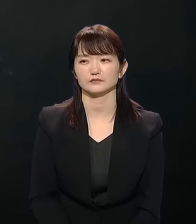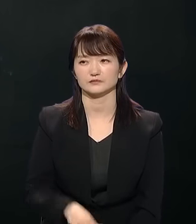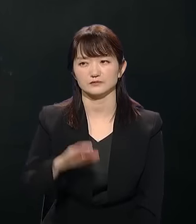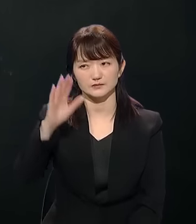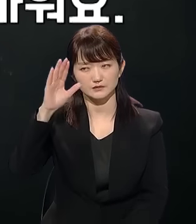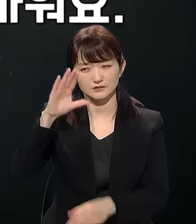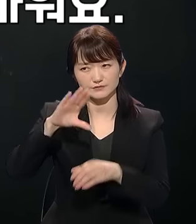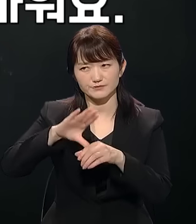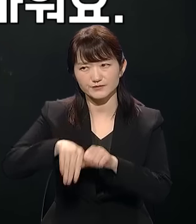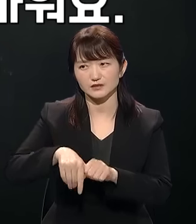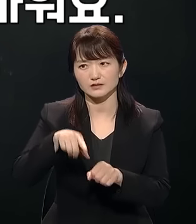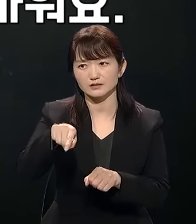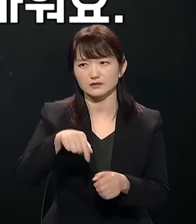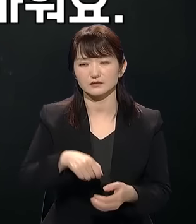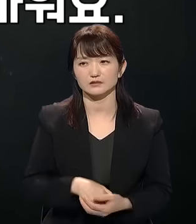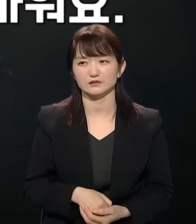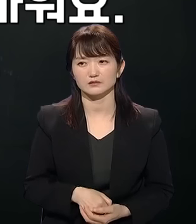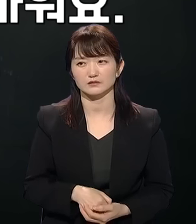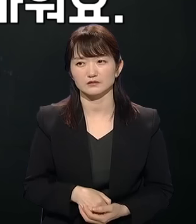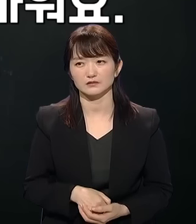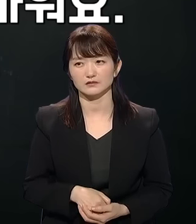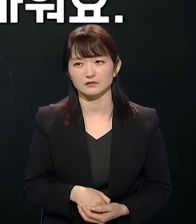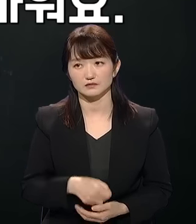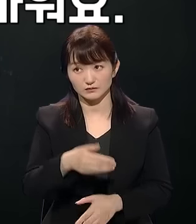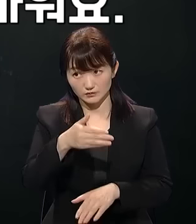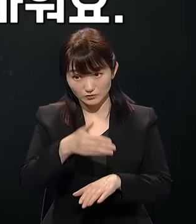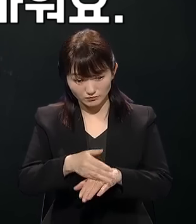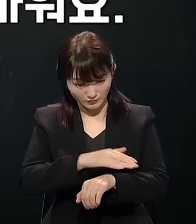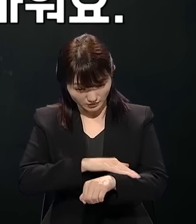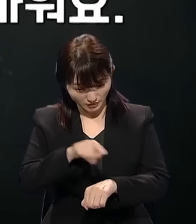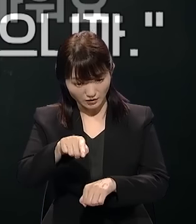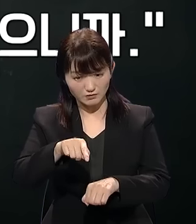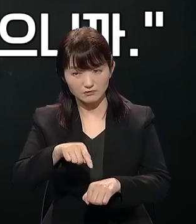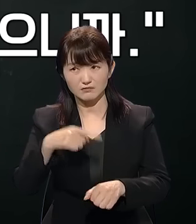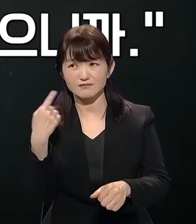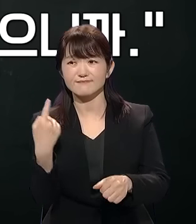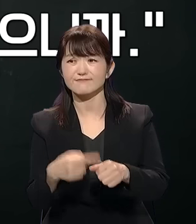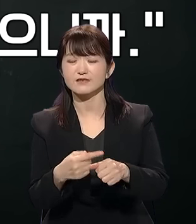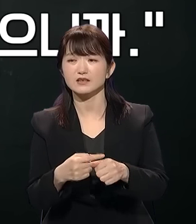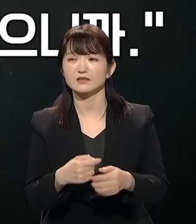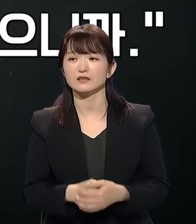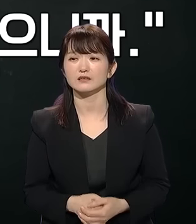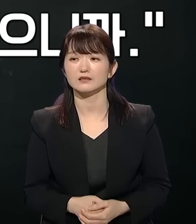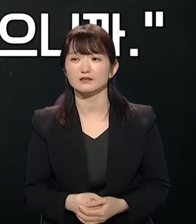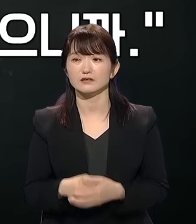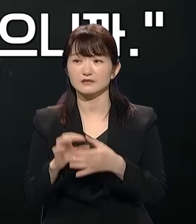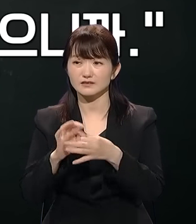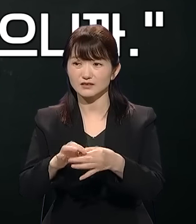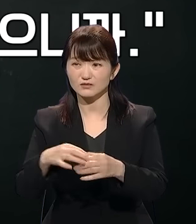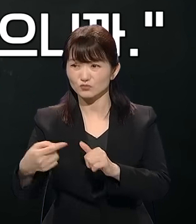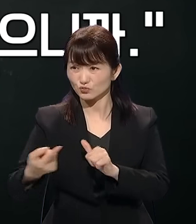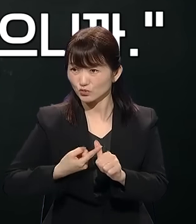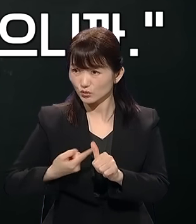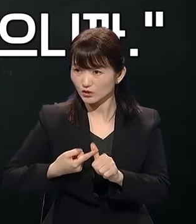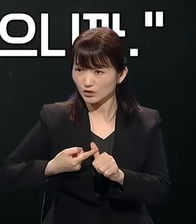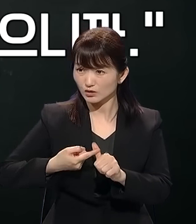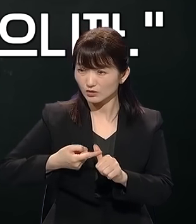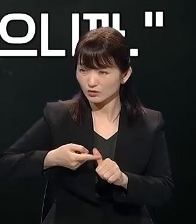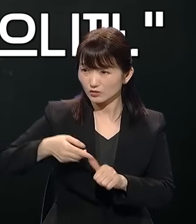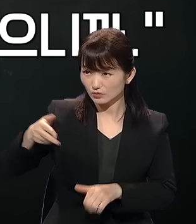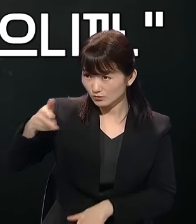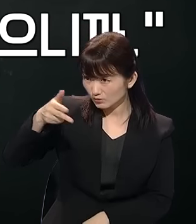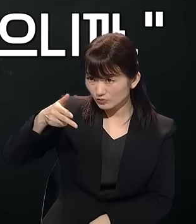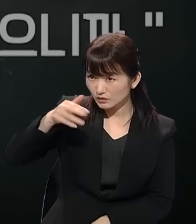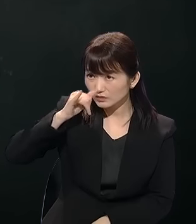오시죠 고마워요 고마워 잘해 계속 오케 동상 없 잘는 거 없으면